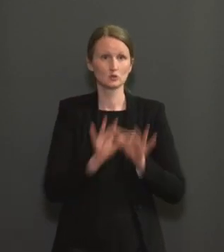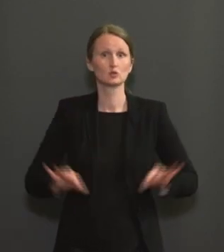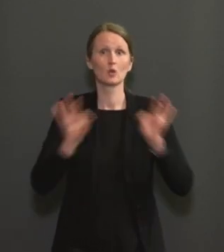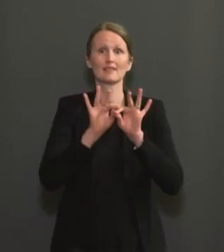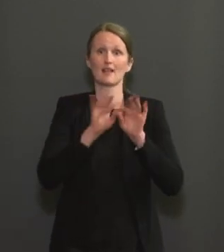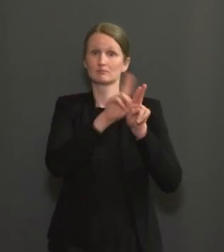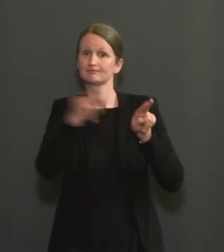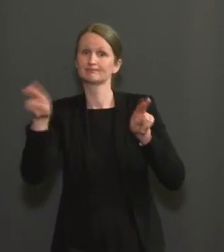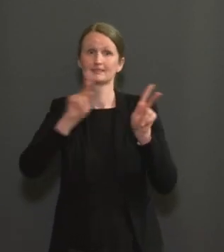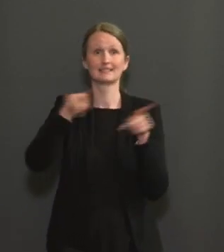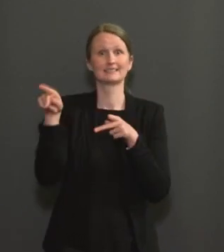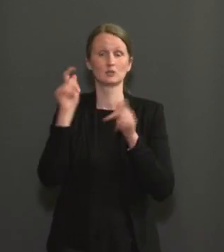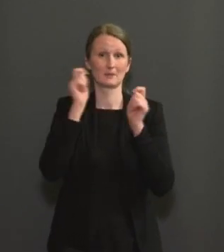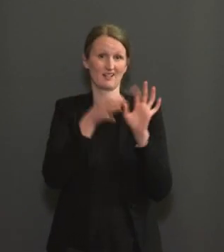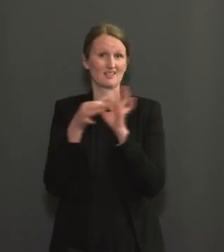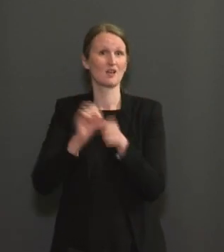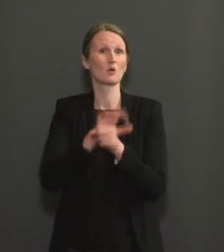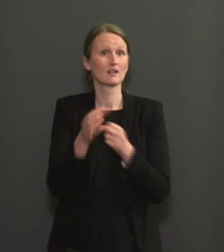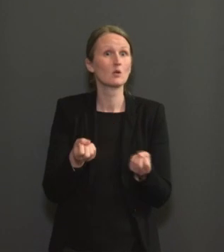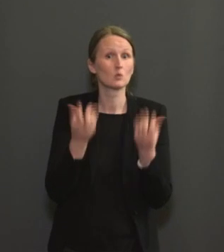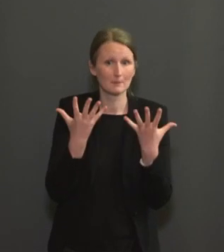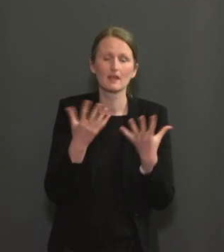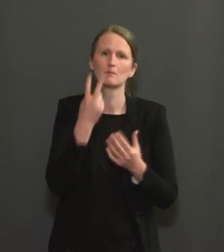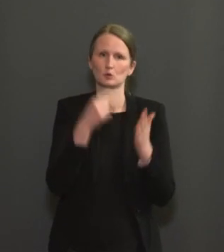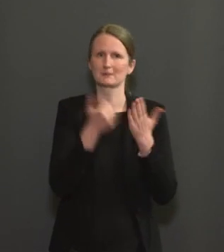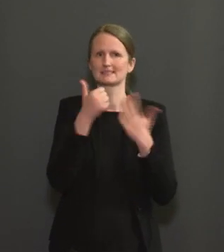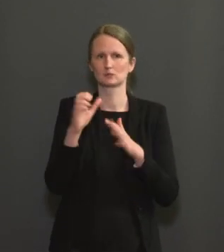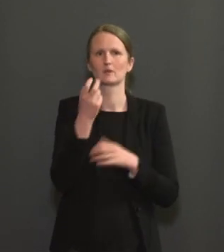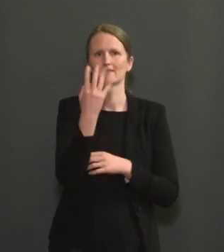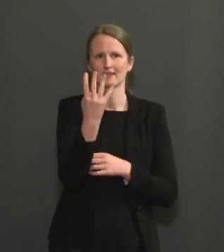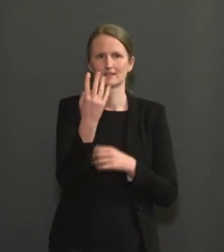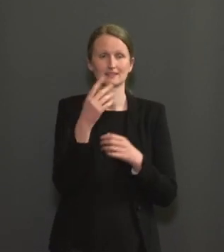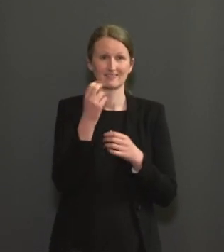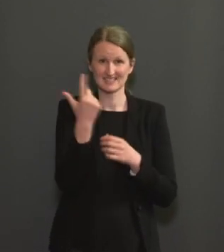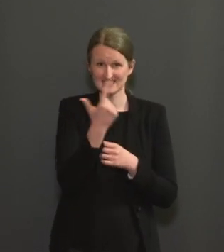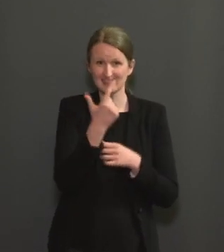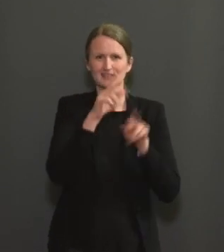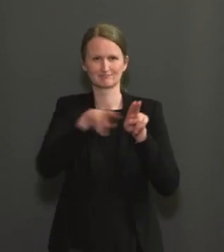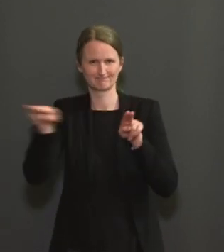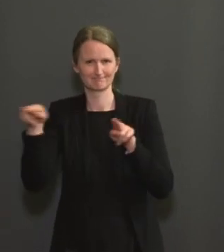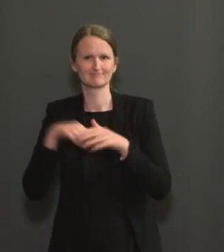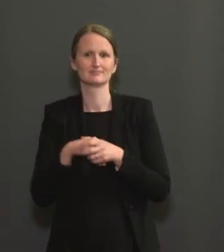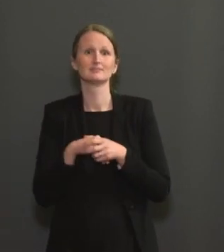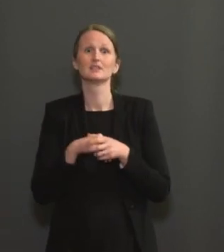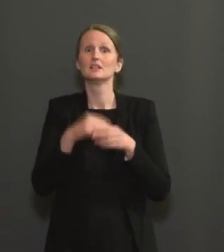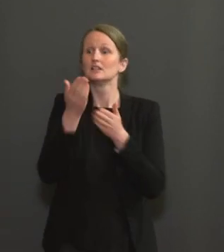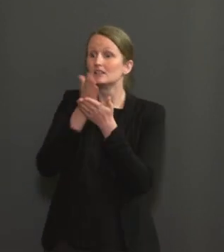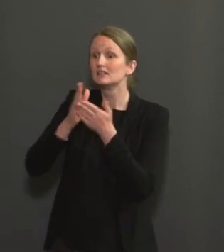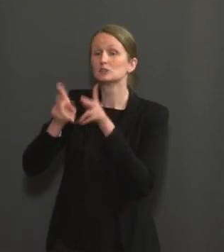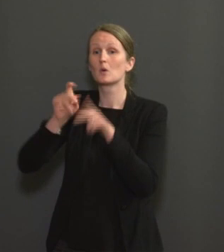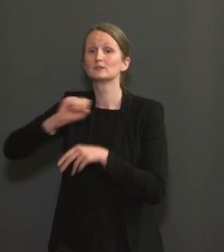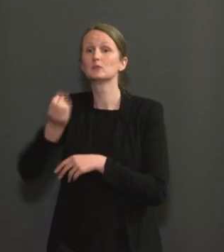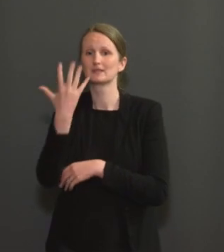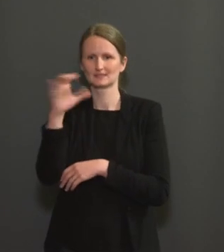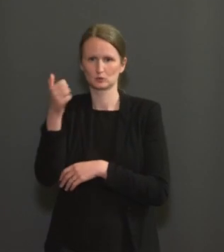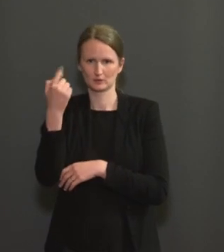2687 patients hospitalisés pour Covid, dont 561 en soins intensifs. Ceci correspond encore à une diminution